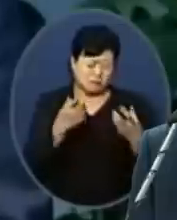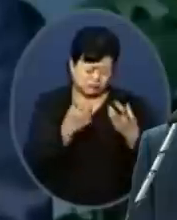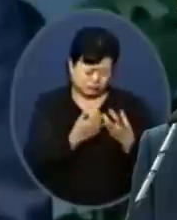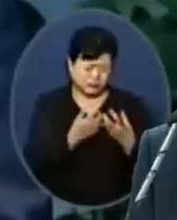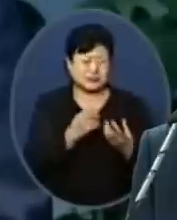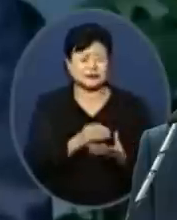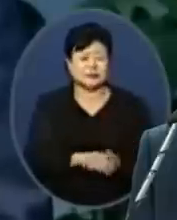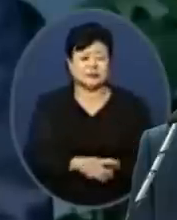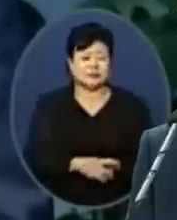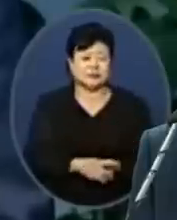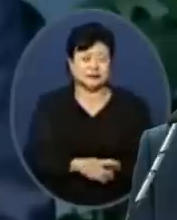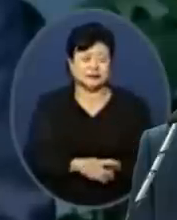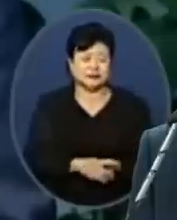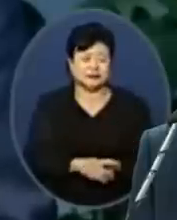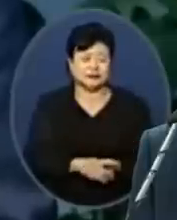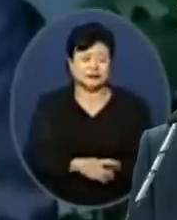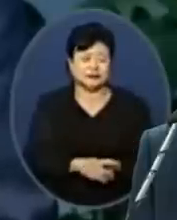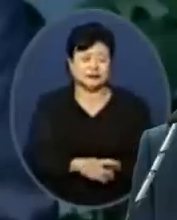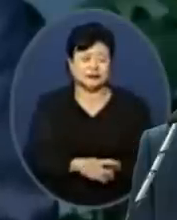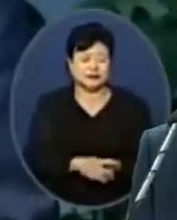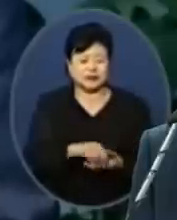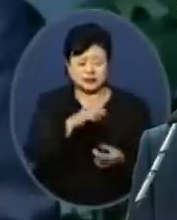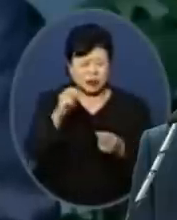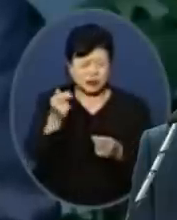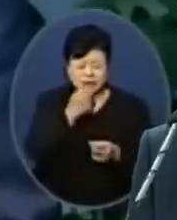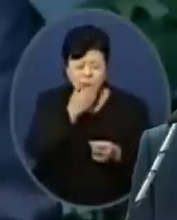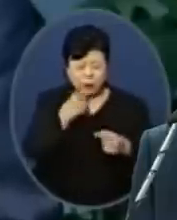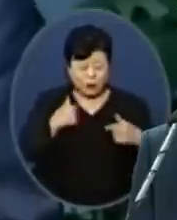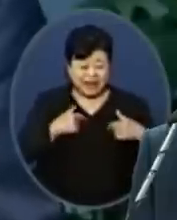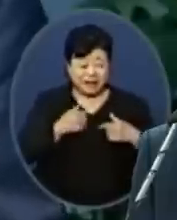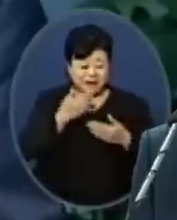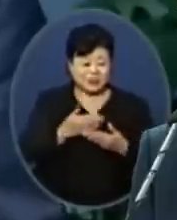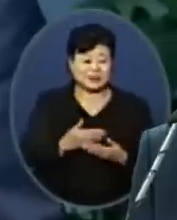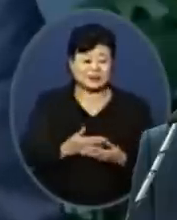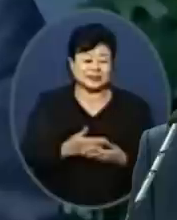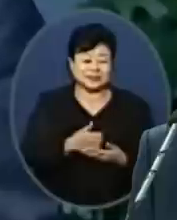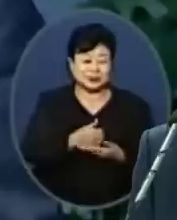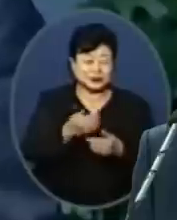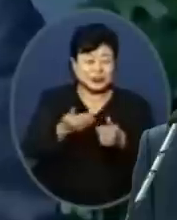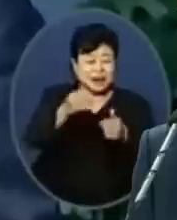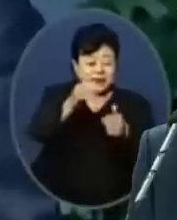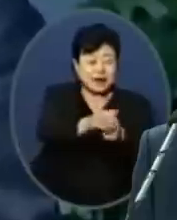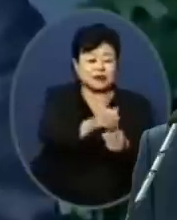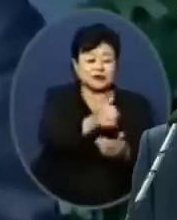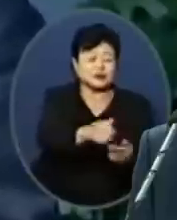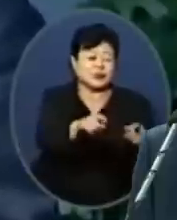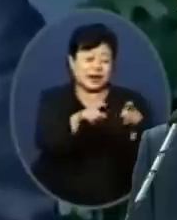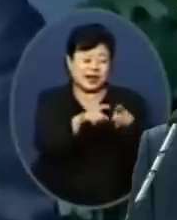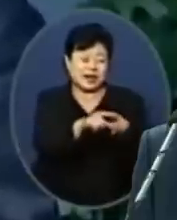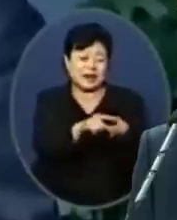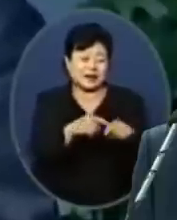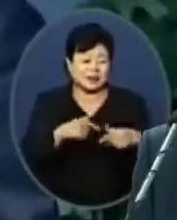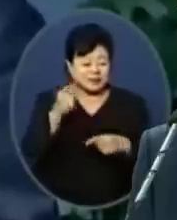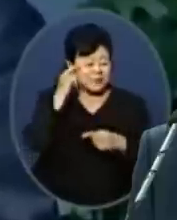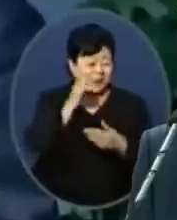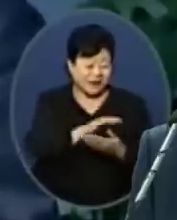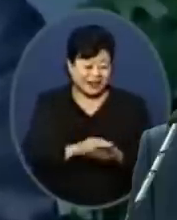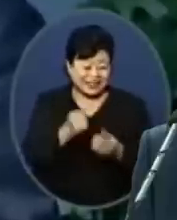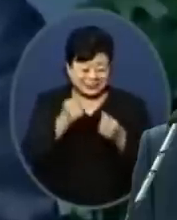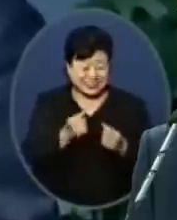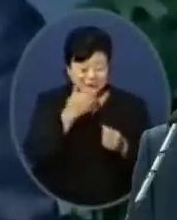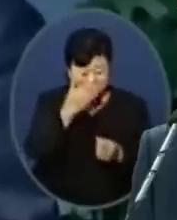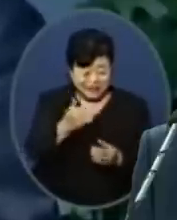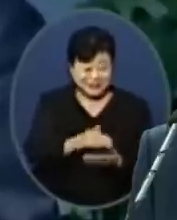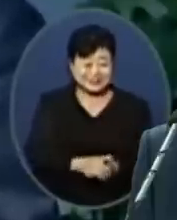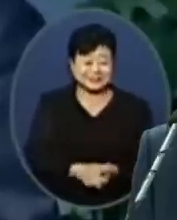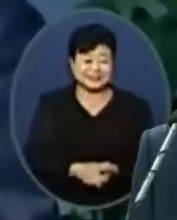풍부하시고 영생 복락을 얻었습니다. 모든 것을 주님께 맡기고 주님과 함께 기쁘고 평안하게 살 수